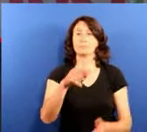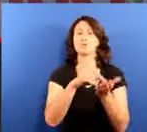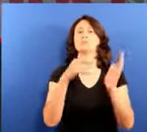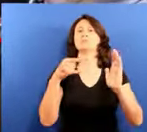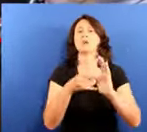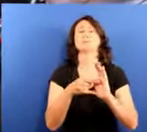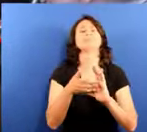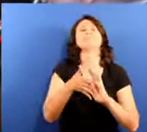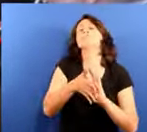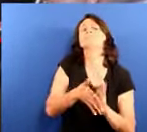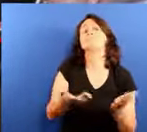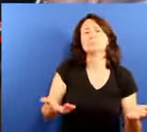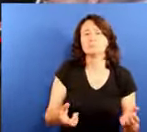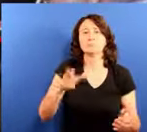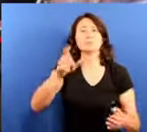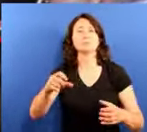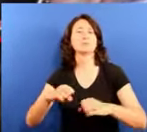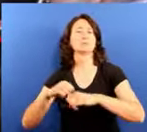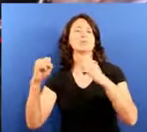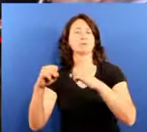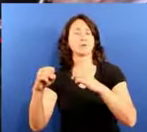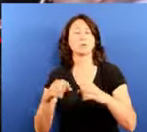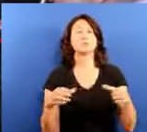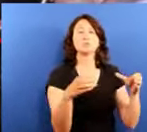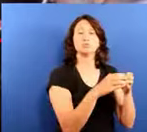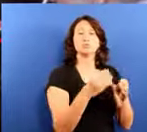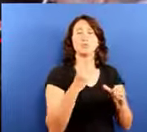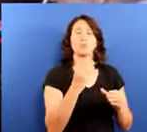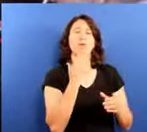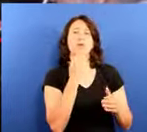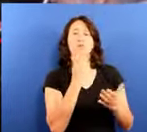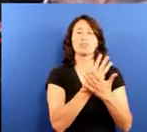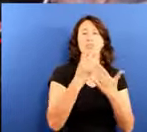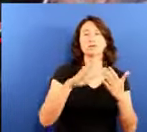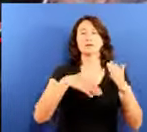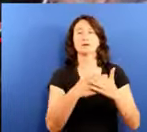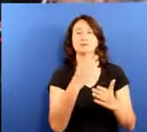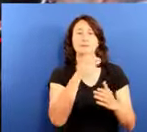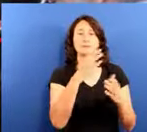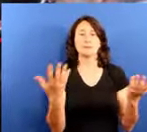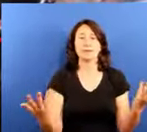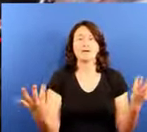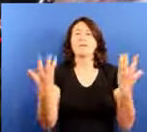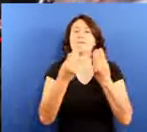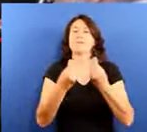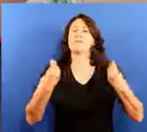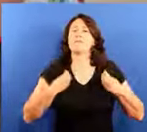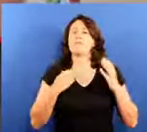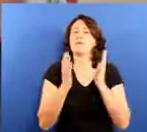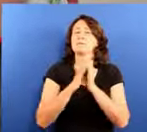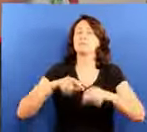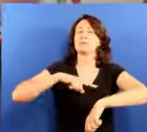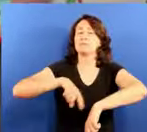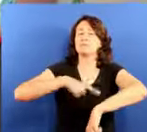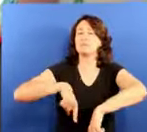ITG irabazi asmorigabeko erakundeak garatzen duen belaunaldien arteko bizikidetza eta lan ekimen honetan.